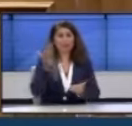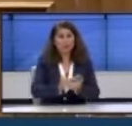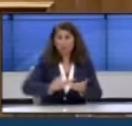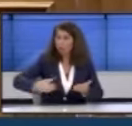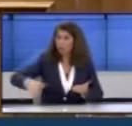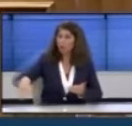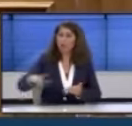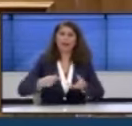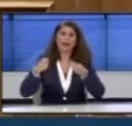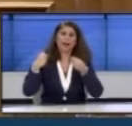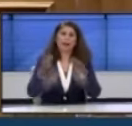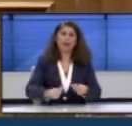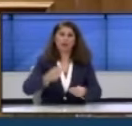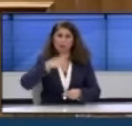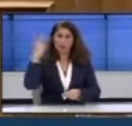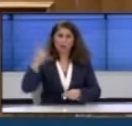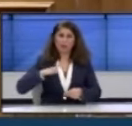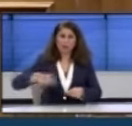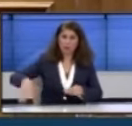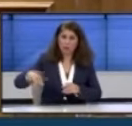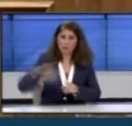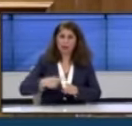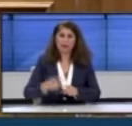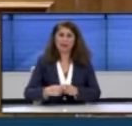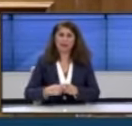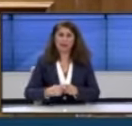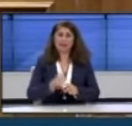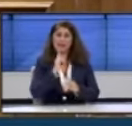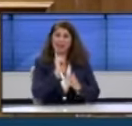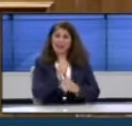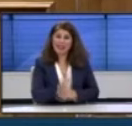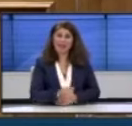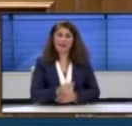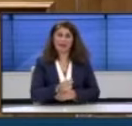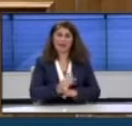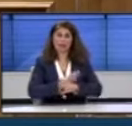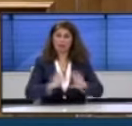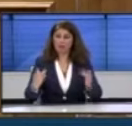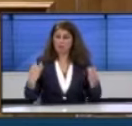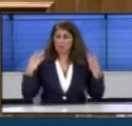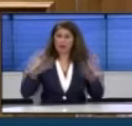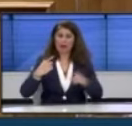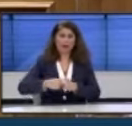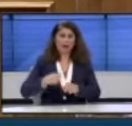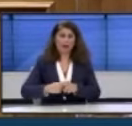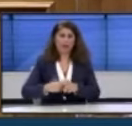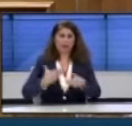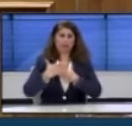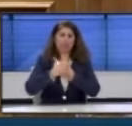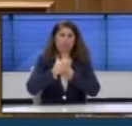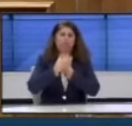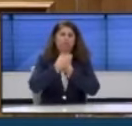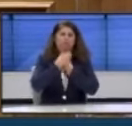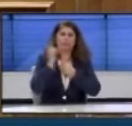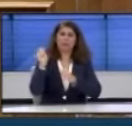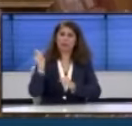Σας ζητούμε να δώσετε το δικαίωμα στον ελληνικό λαό να σας κρίνει. Για να ξεφύγει η χώρα από τον κλειό της πολιτικής